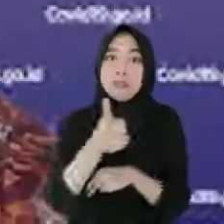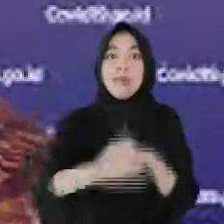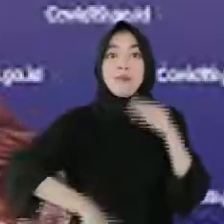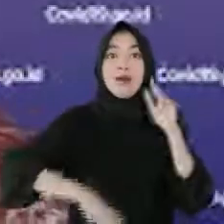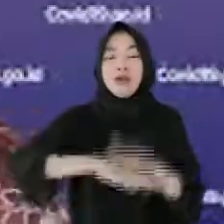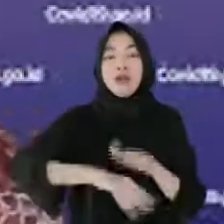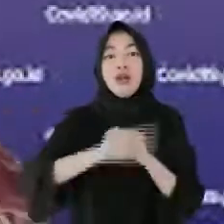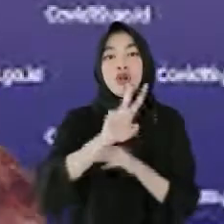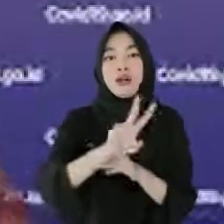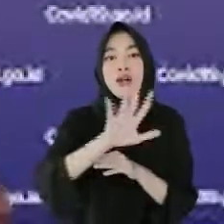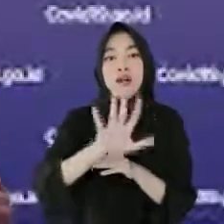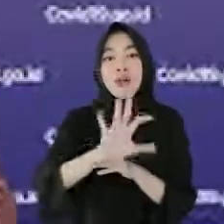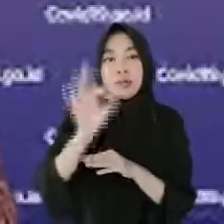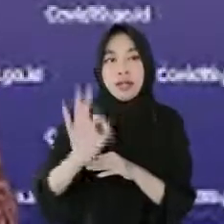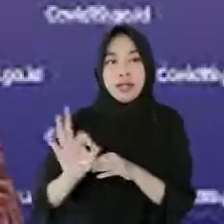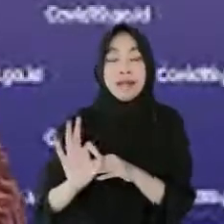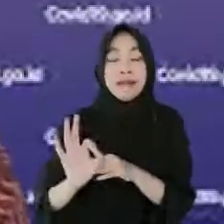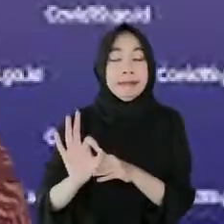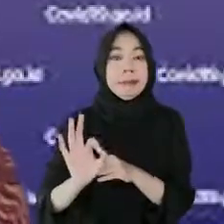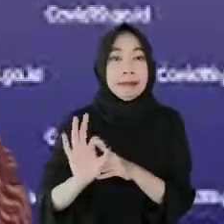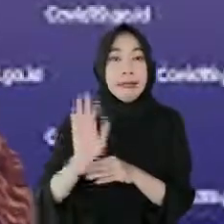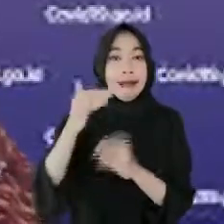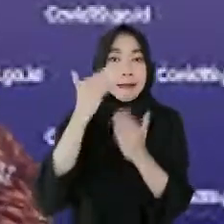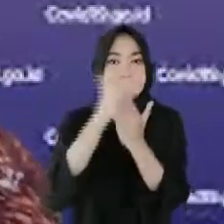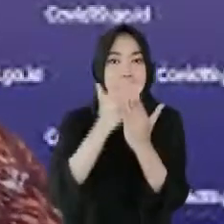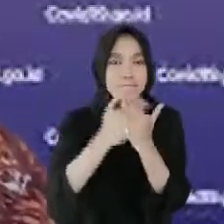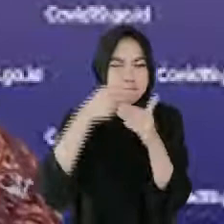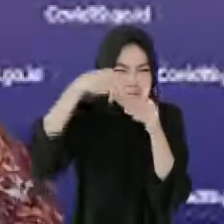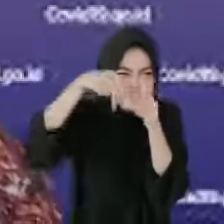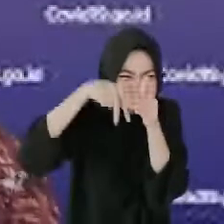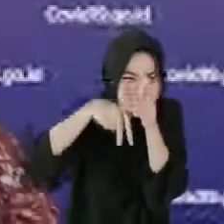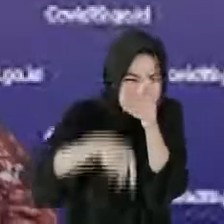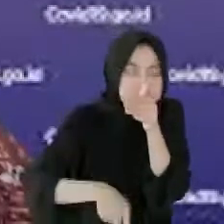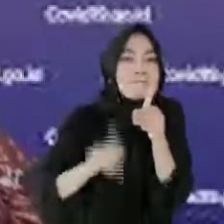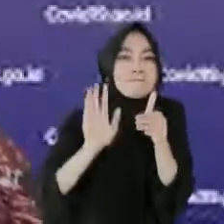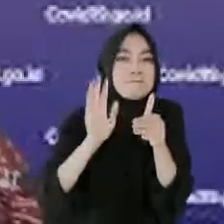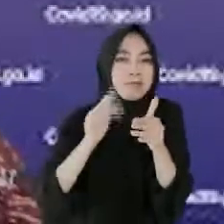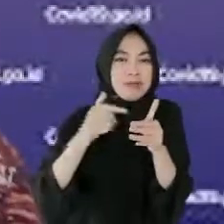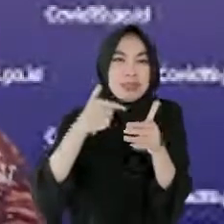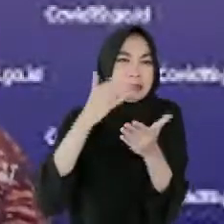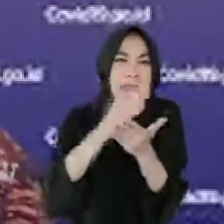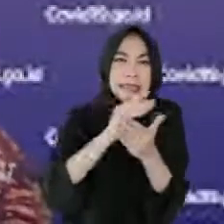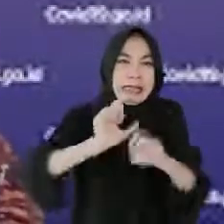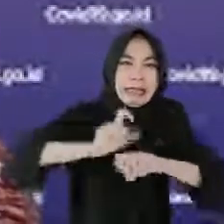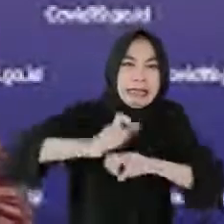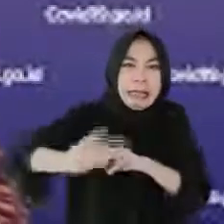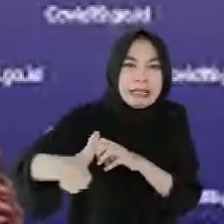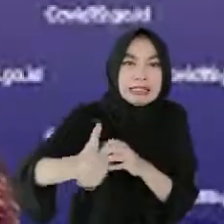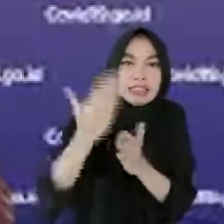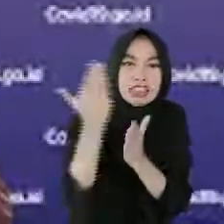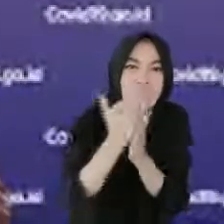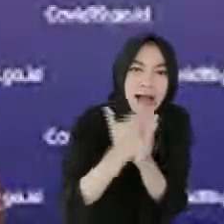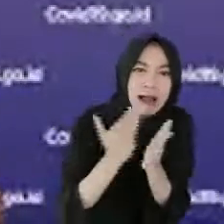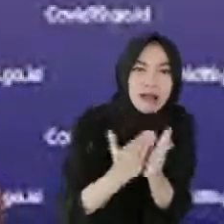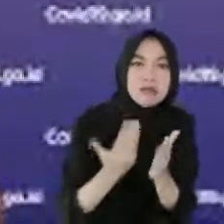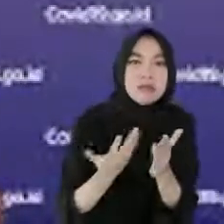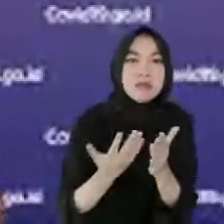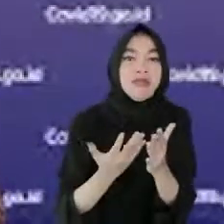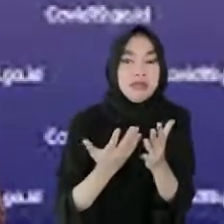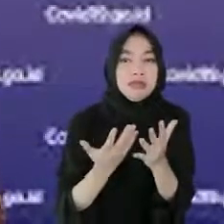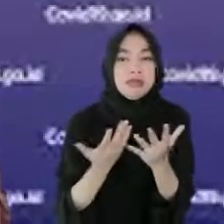sebanyak 25% nanti kita akan gali lebih lanjut Bagaimana detail Bagaimana teknisnya persyaratannya dan